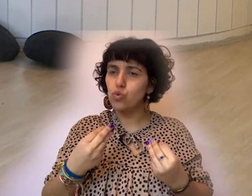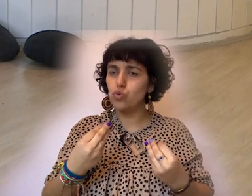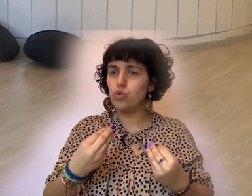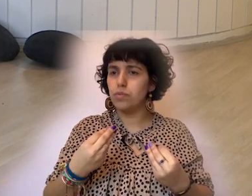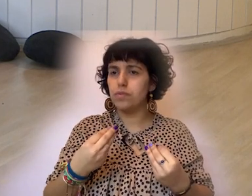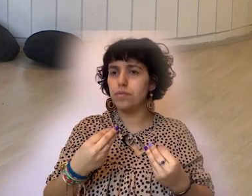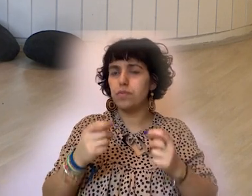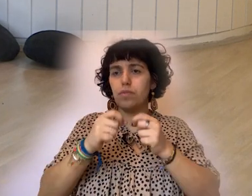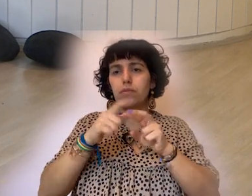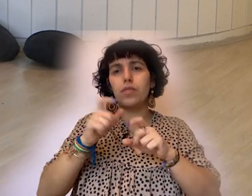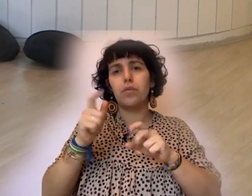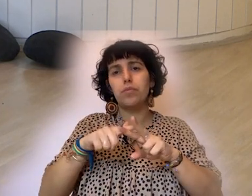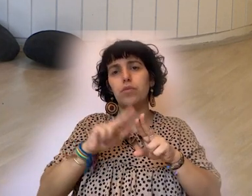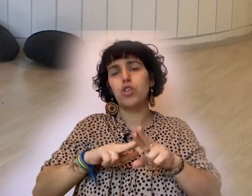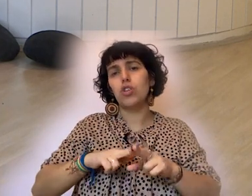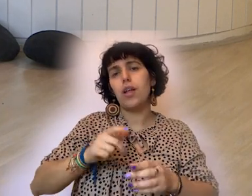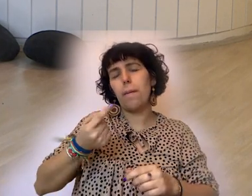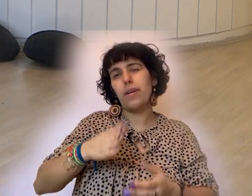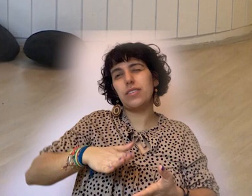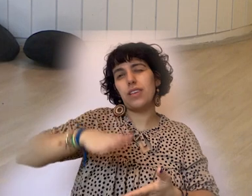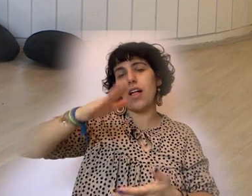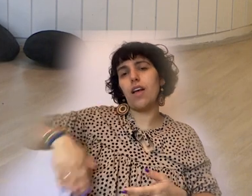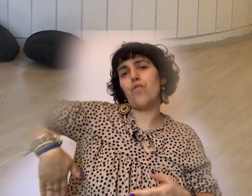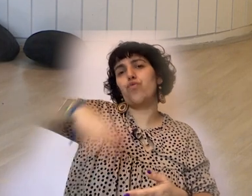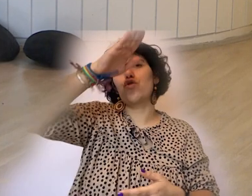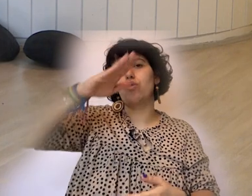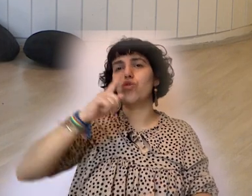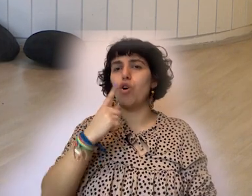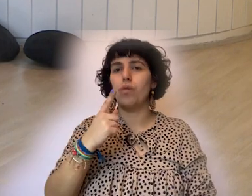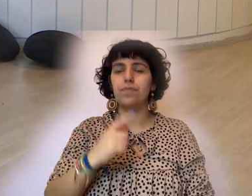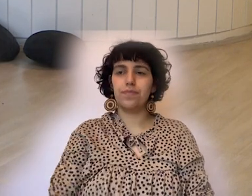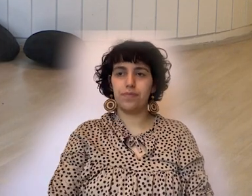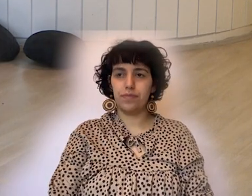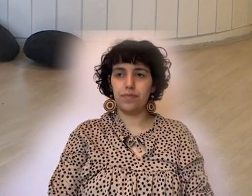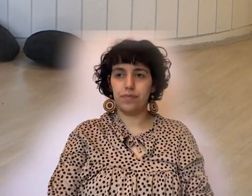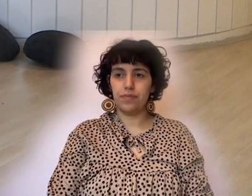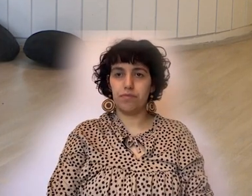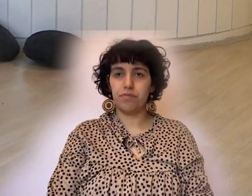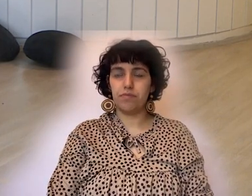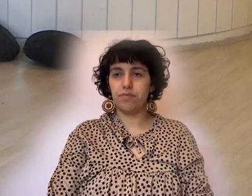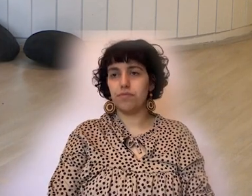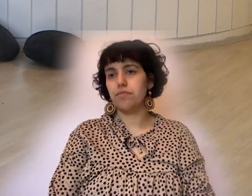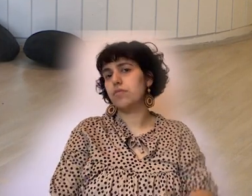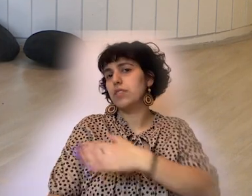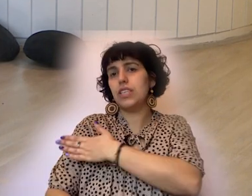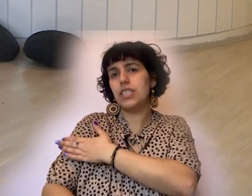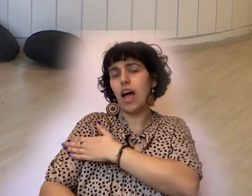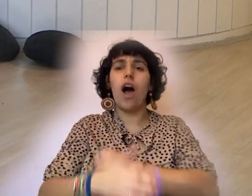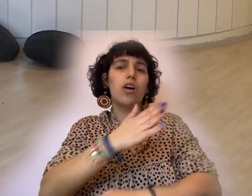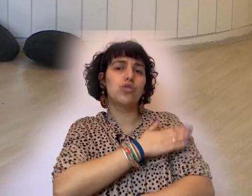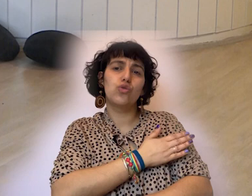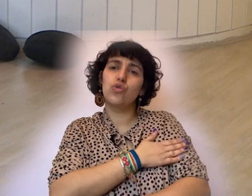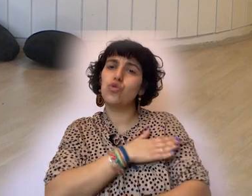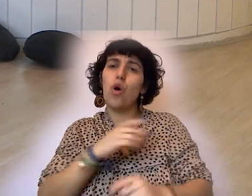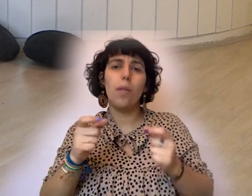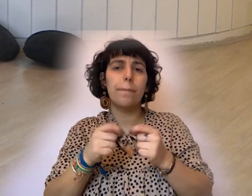savunma hareketine dönüşebilir bu sol bacakta olabilirdi Bu sıcakta da aynı hareketi yapabilirsiniz Sağ bacak dolu bir hangi yalnız geride İşte bu